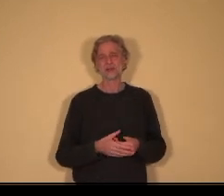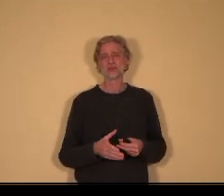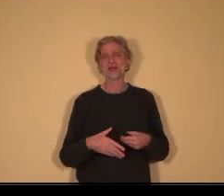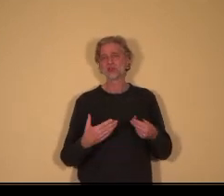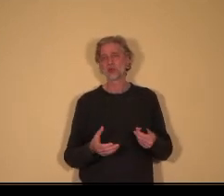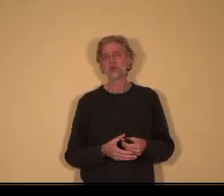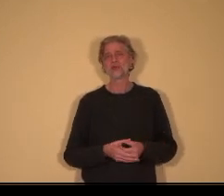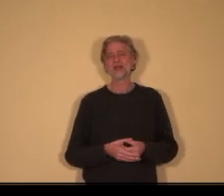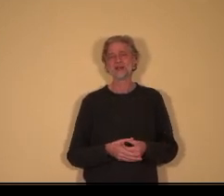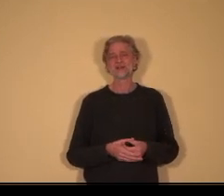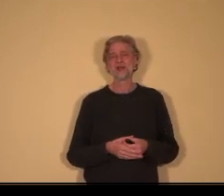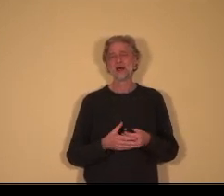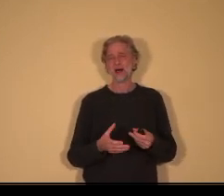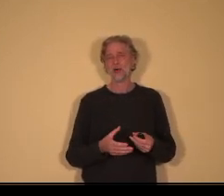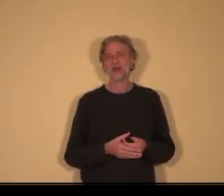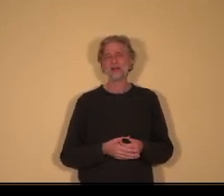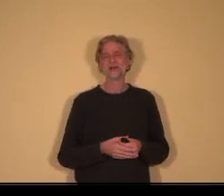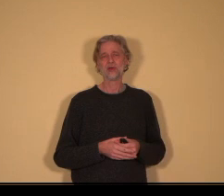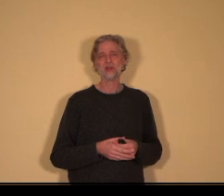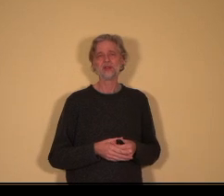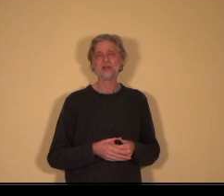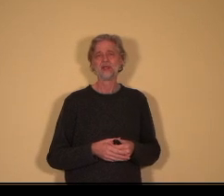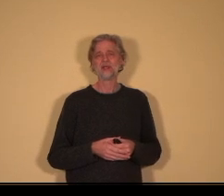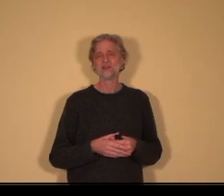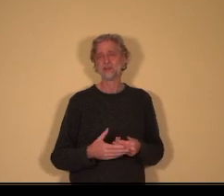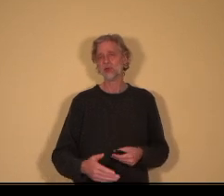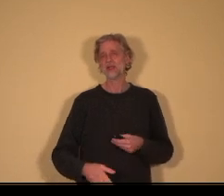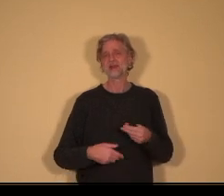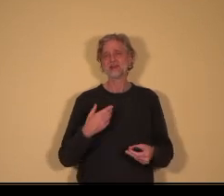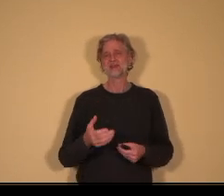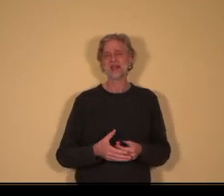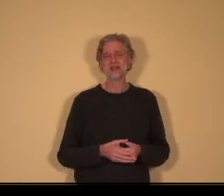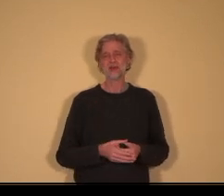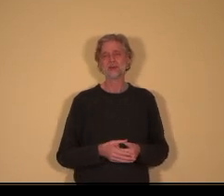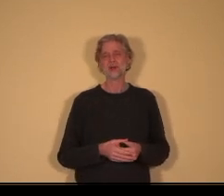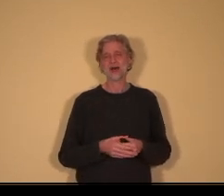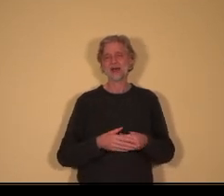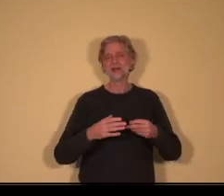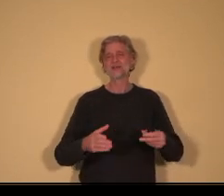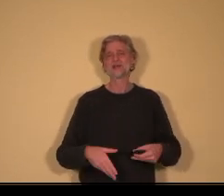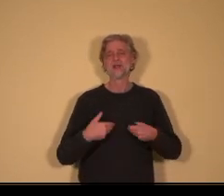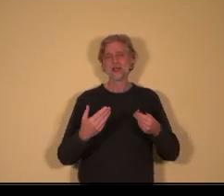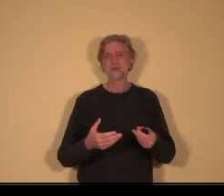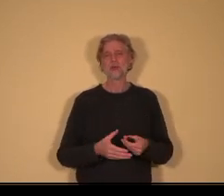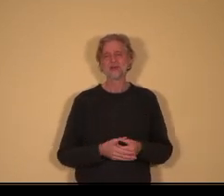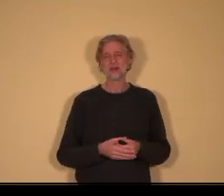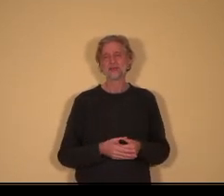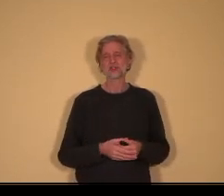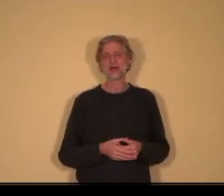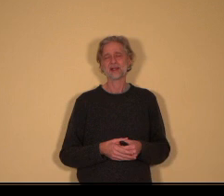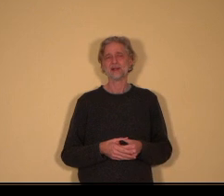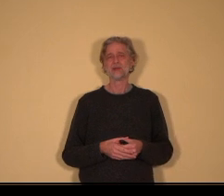die atmosphärischen Strömungsverhältnisse auch ändern können, ist es möglich, dass sich diese El Niño-Ereignisse im Grunde